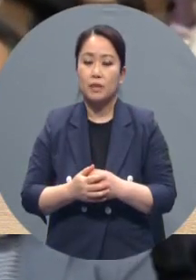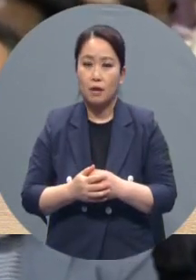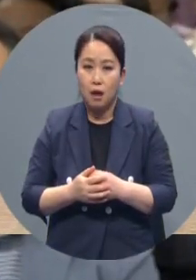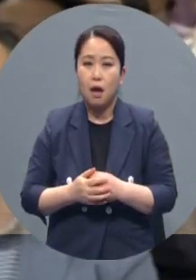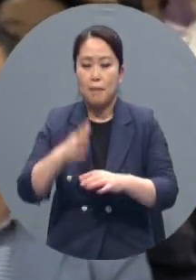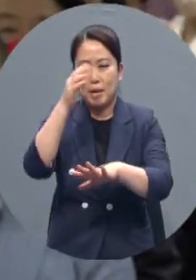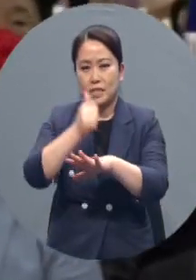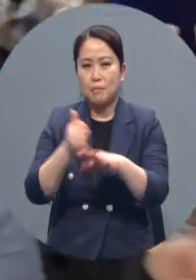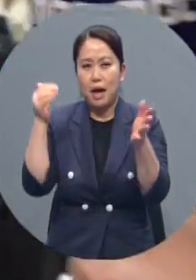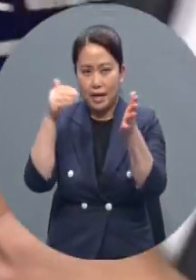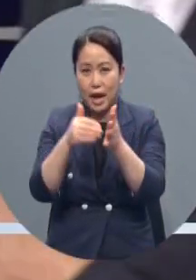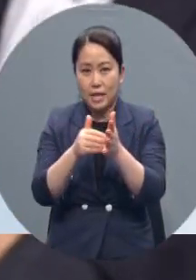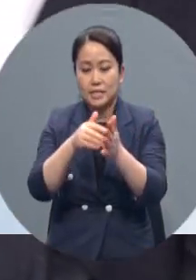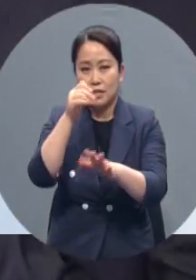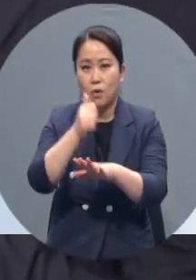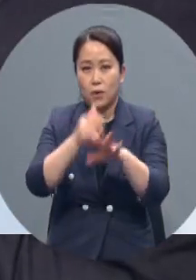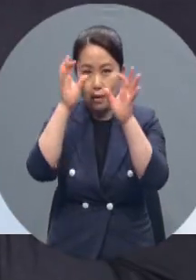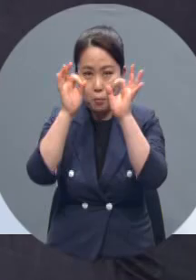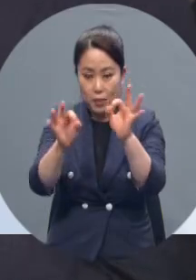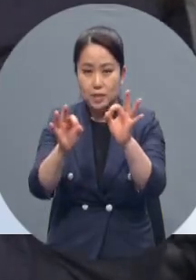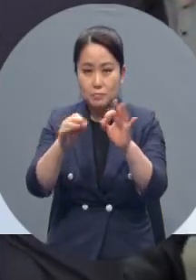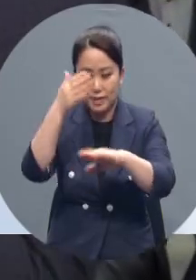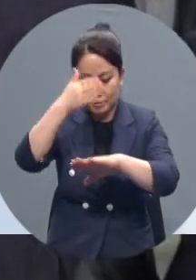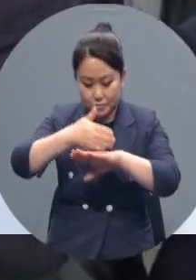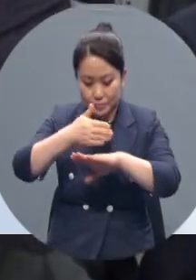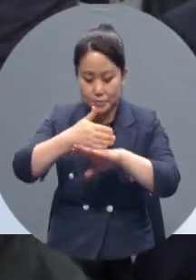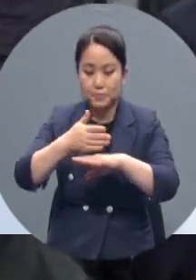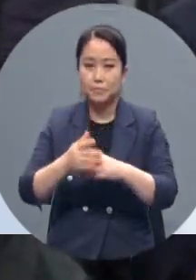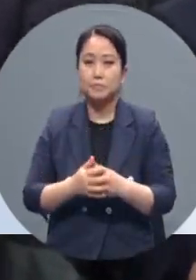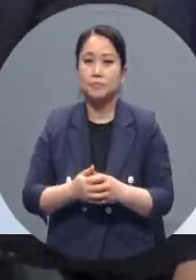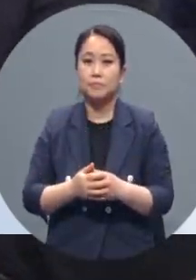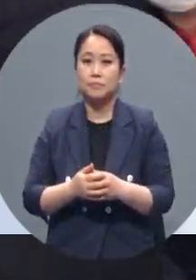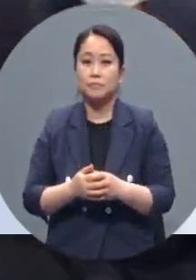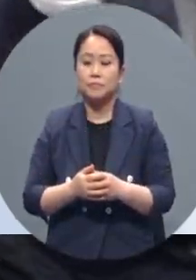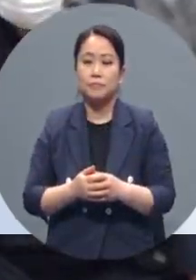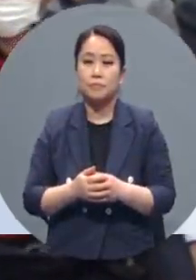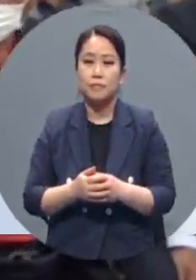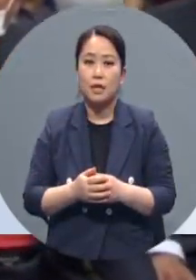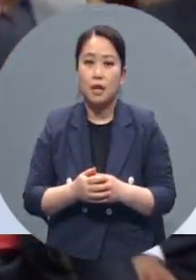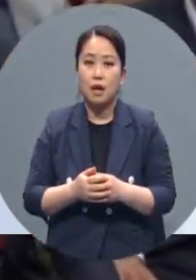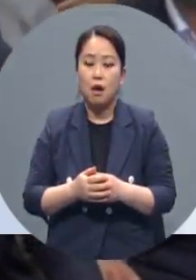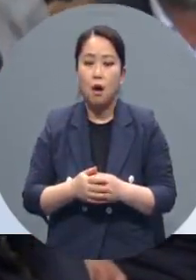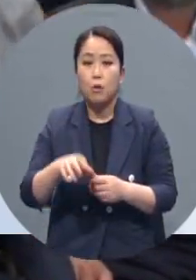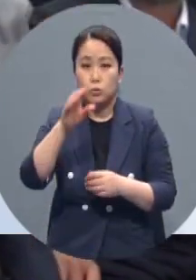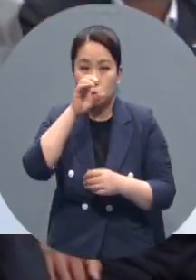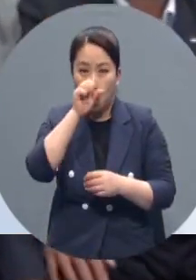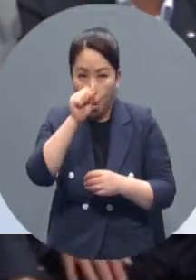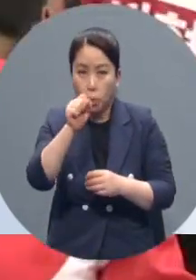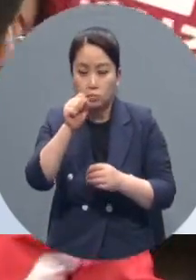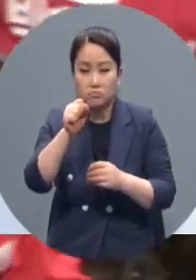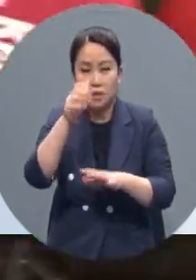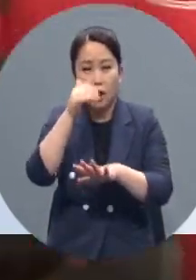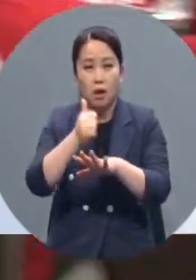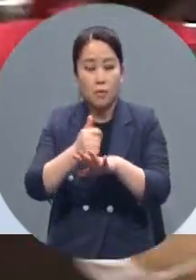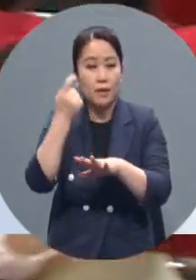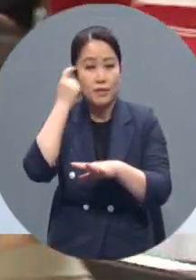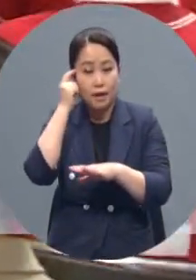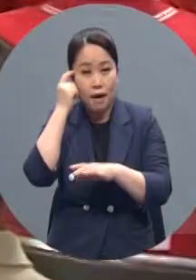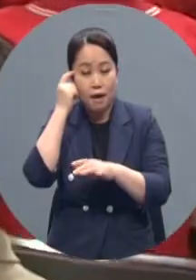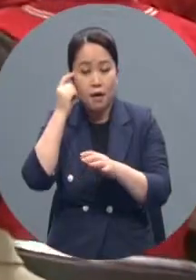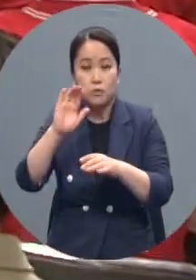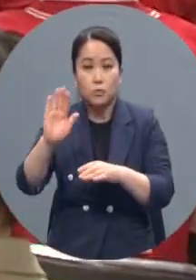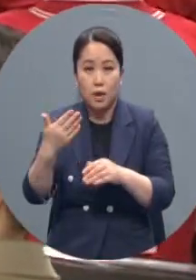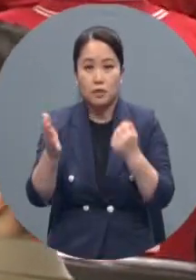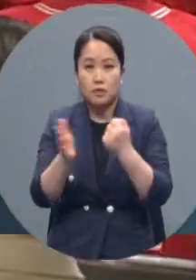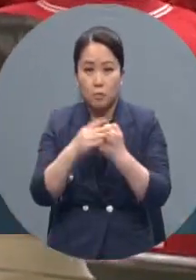어쨌든 끝까지 결과 한번 지켜보도록 하겠습니다. 네, 감사합니다. 네. 네, 긍정적인 전망 중에서도 아직 개표가